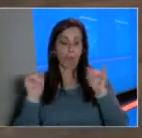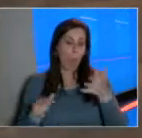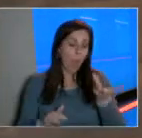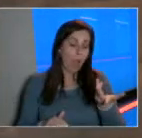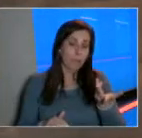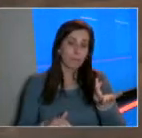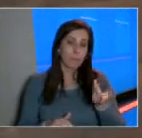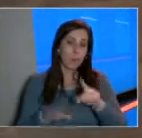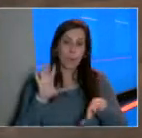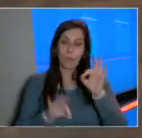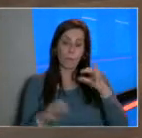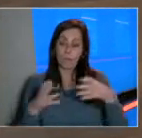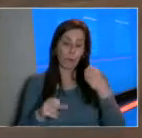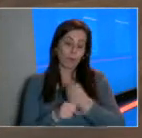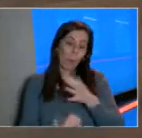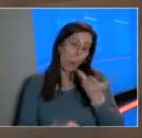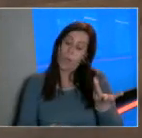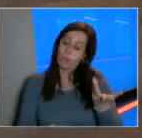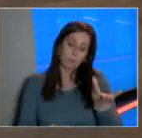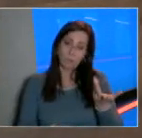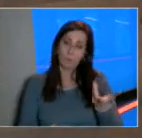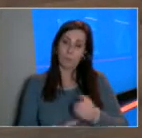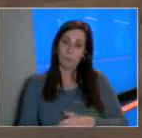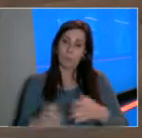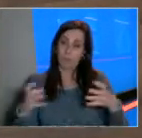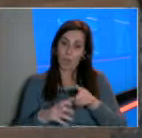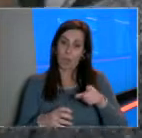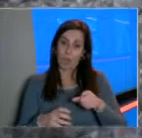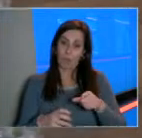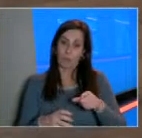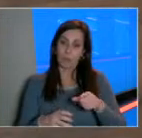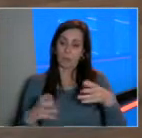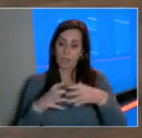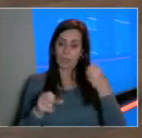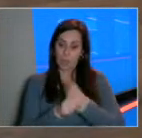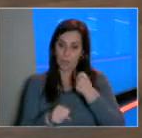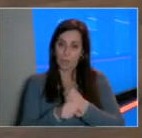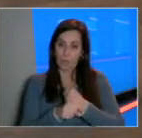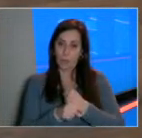של השמאל מלהצביע למפלגה המשותפת הזאת של העבודה,